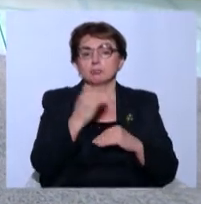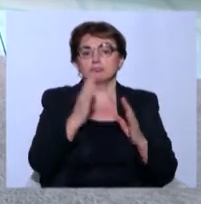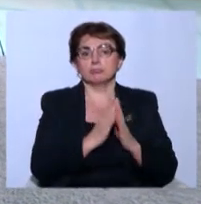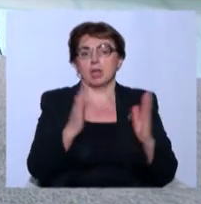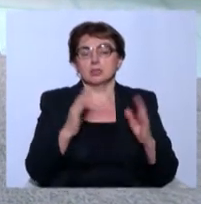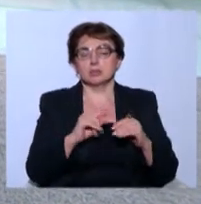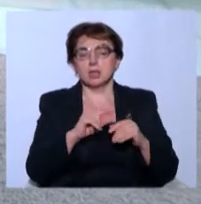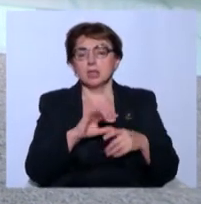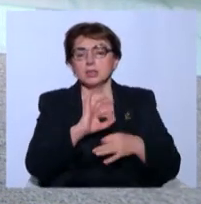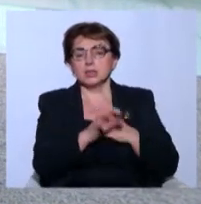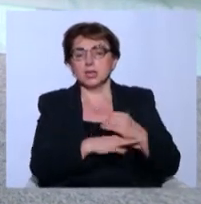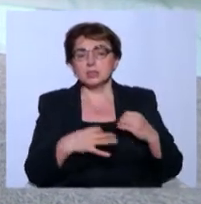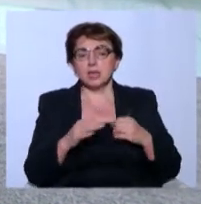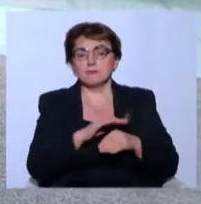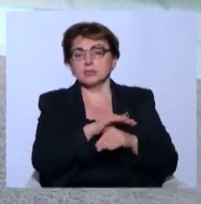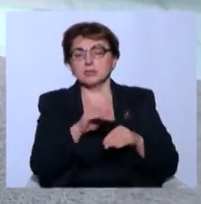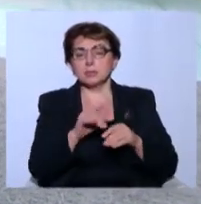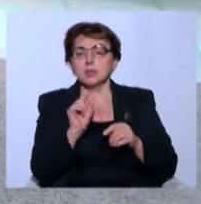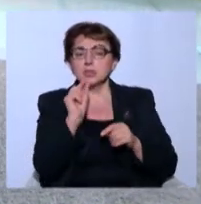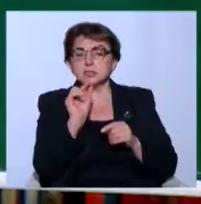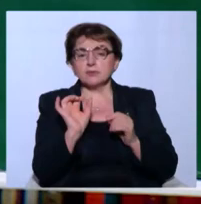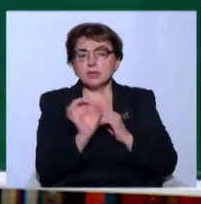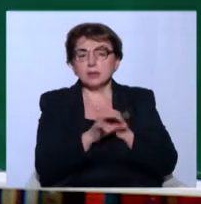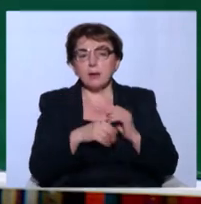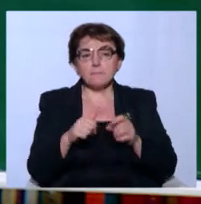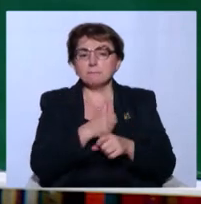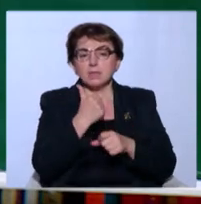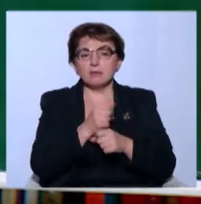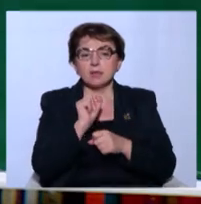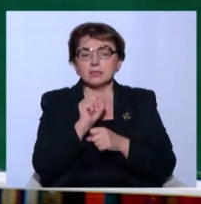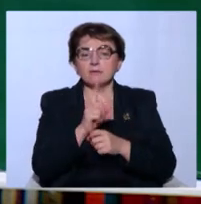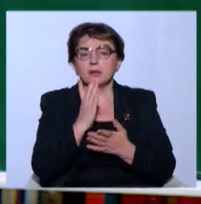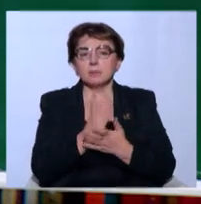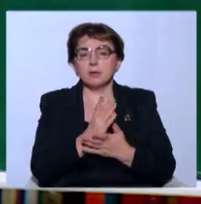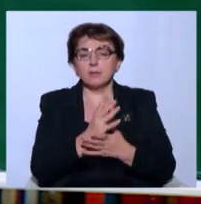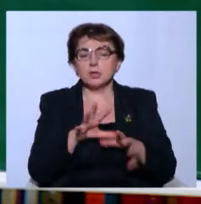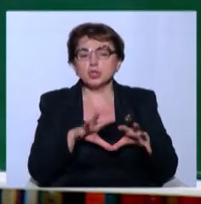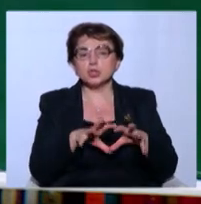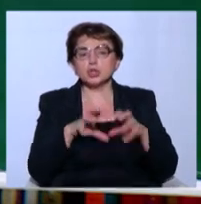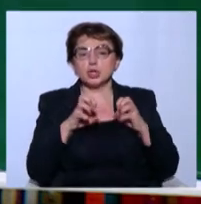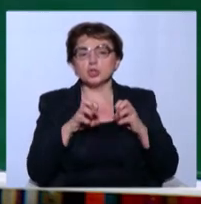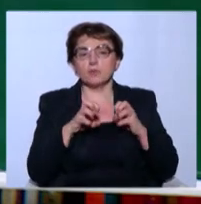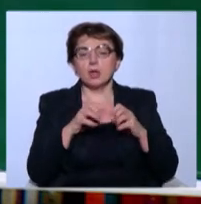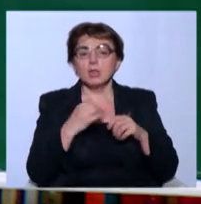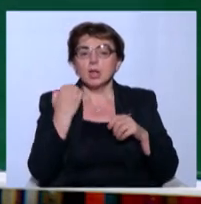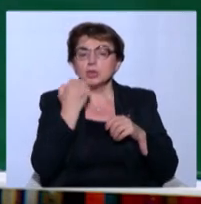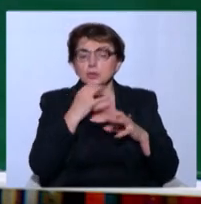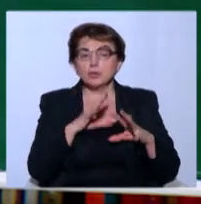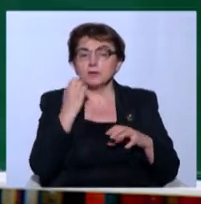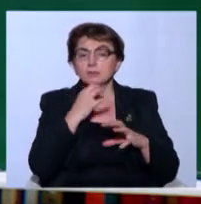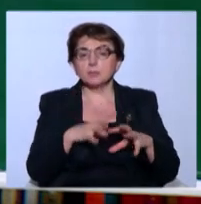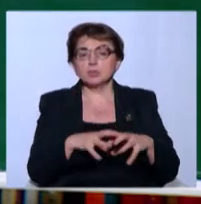ნაწლავის ზედაპირისა. წვრილი ნაწლავის მთავარი ფუნქცია არის შეწოვა და ნივთიერებათა